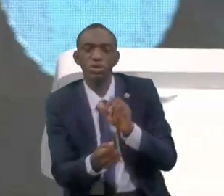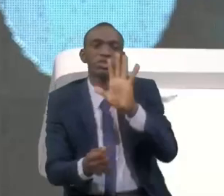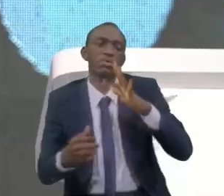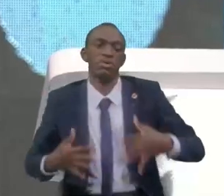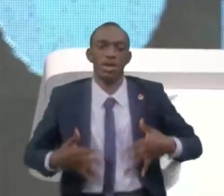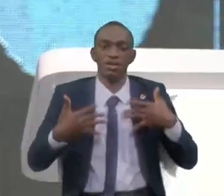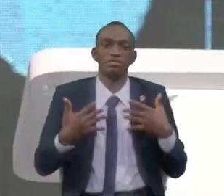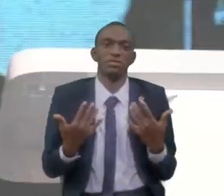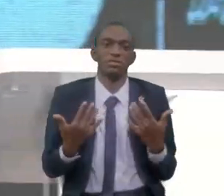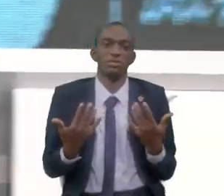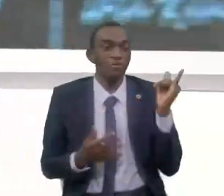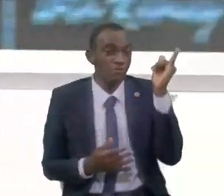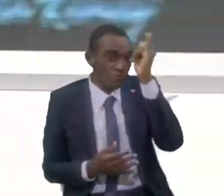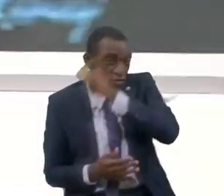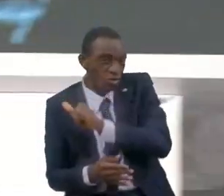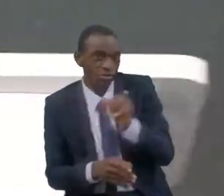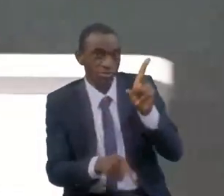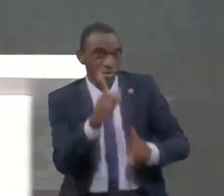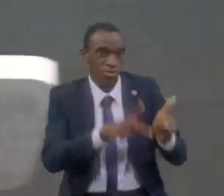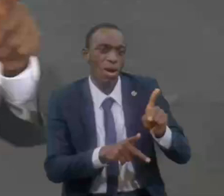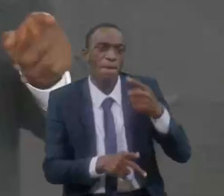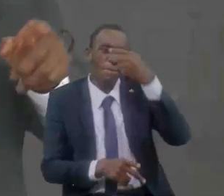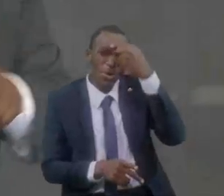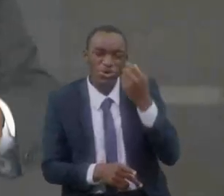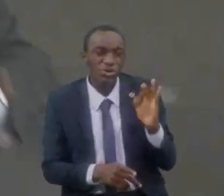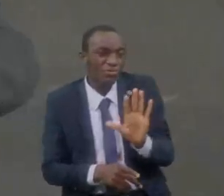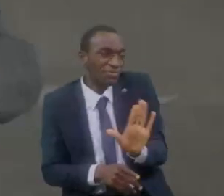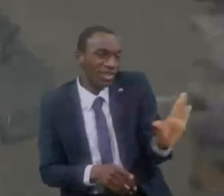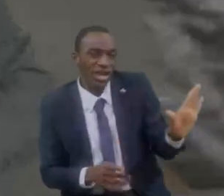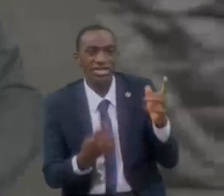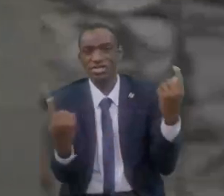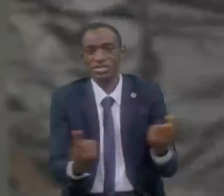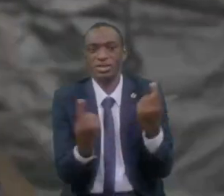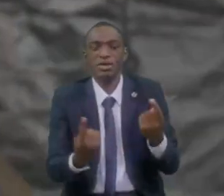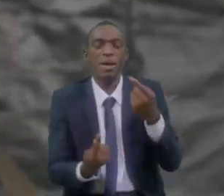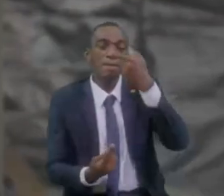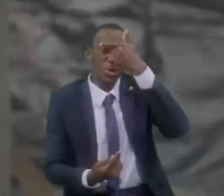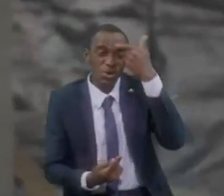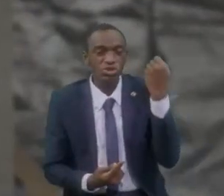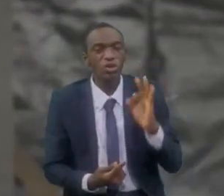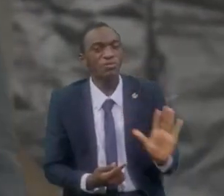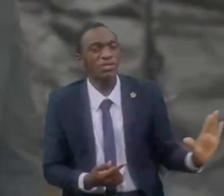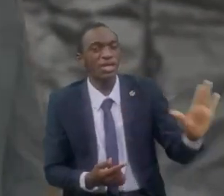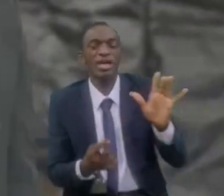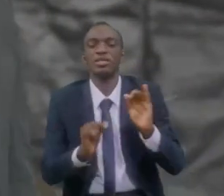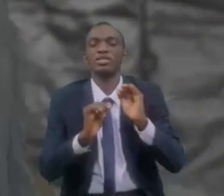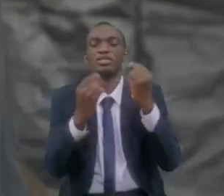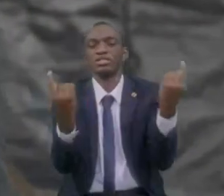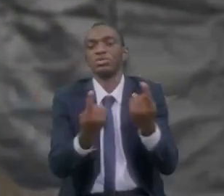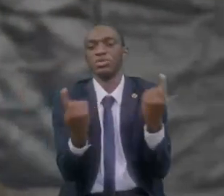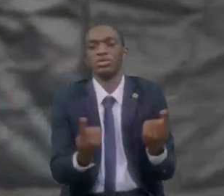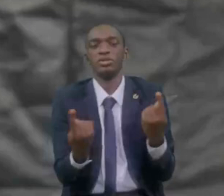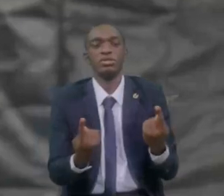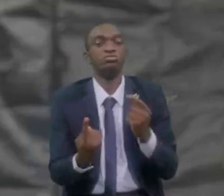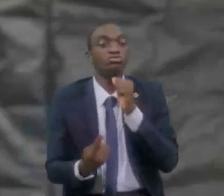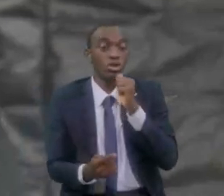Alors les insensés, à cause de leur conduite coupable et par leurs iniquités, pas parce que ça